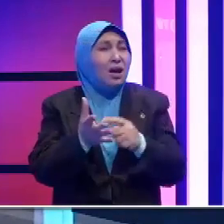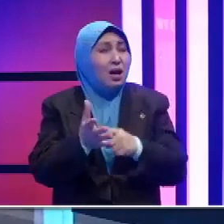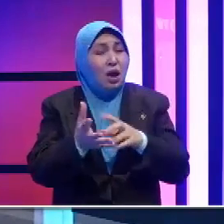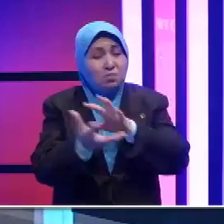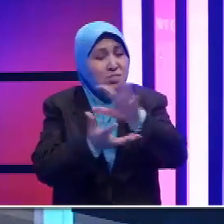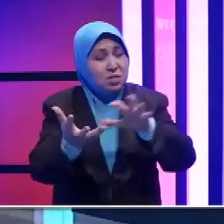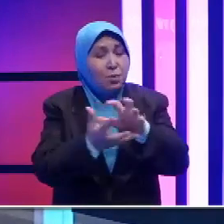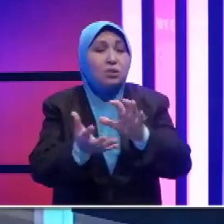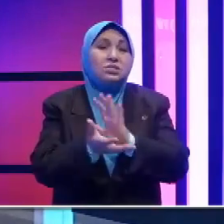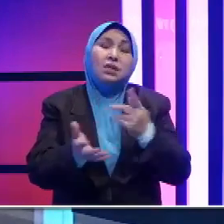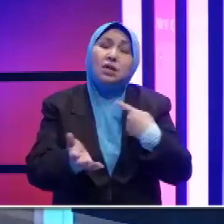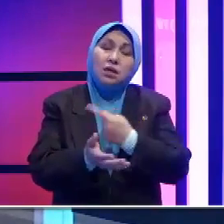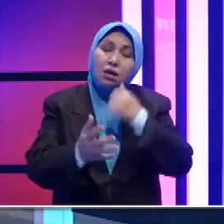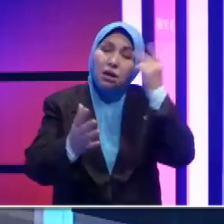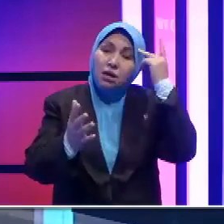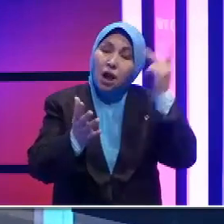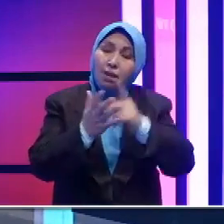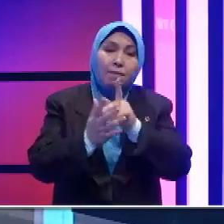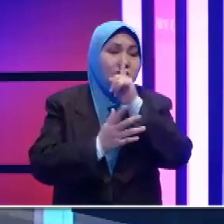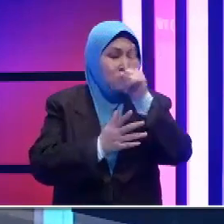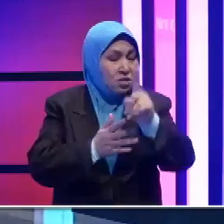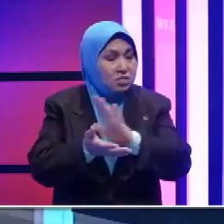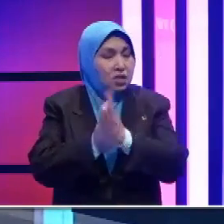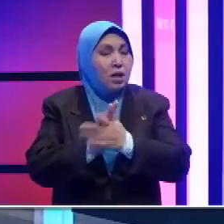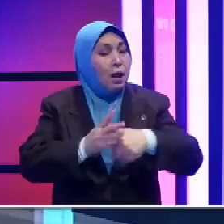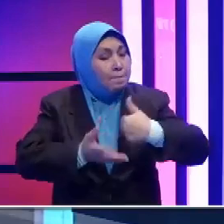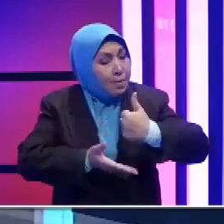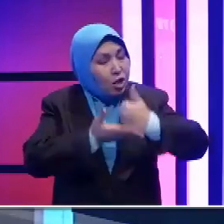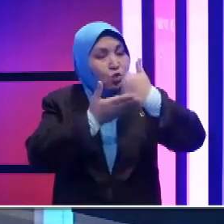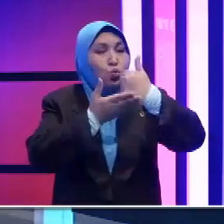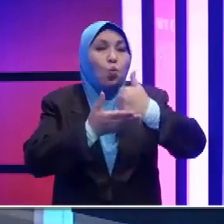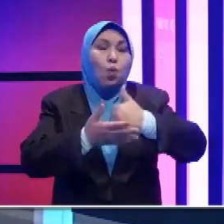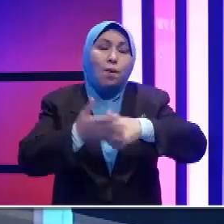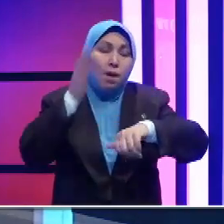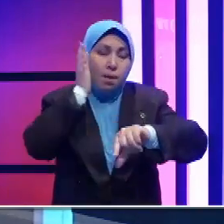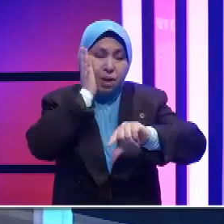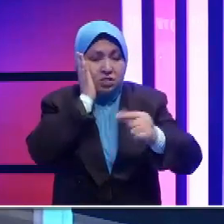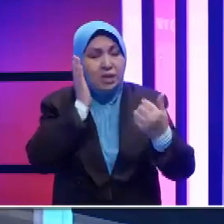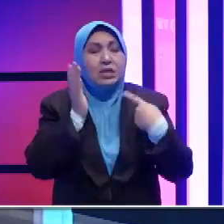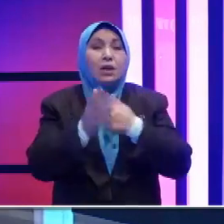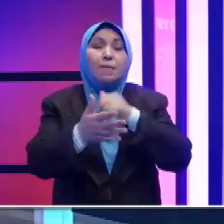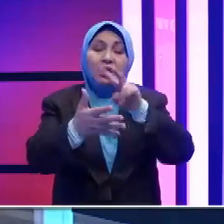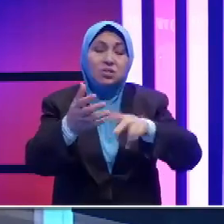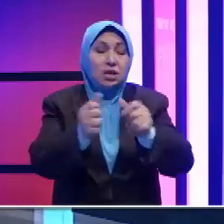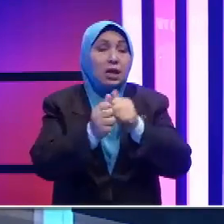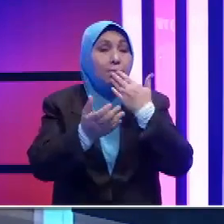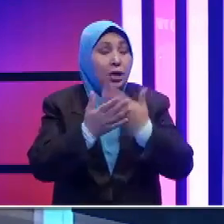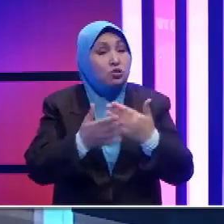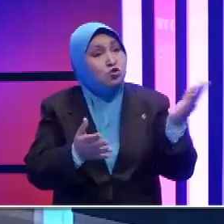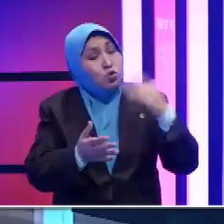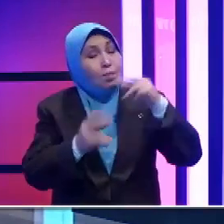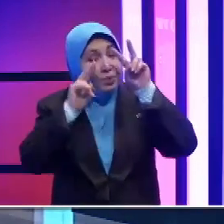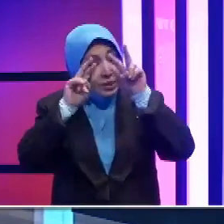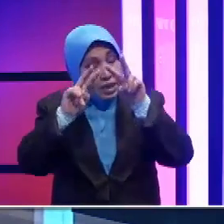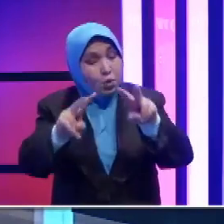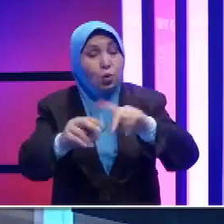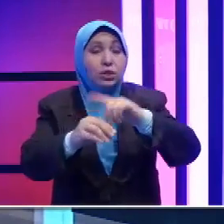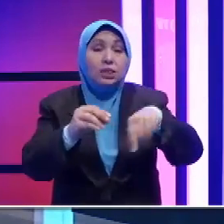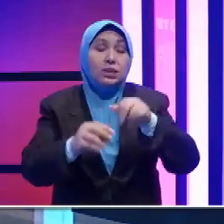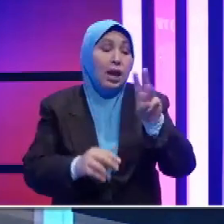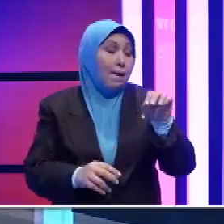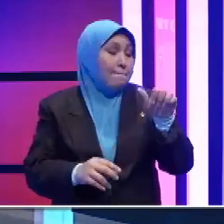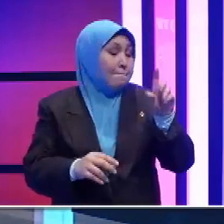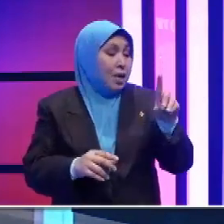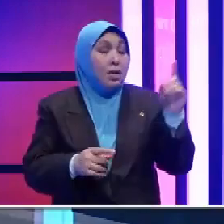setengah jadi kita kenal pasti supaya dapat bantu Baca Alkitab Alkitab Aceh dengan dengan baik Insyaallah baik jungkit tengok tentang